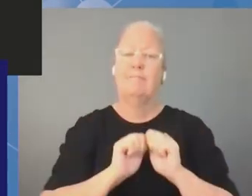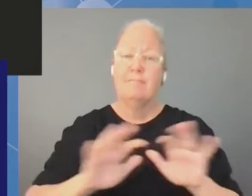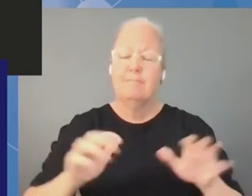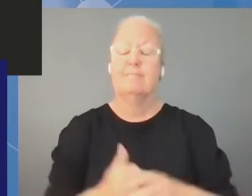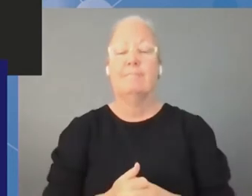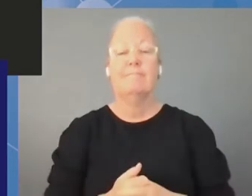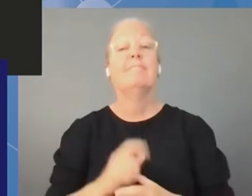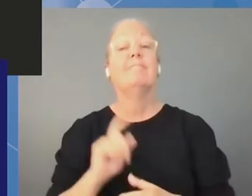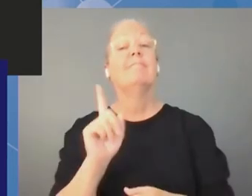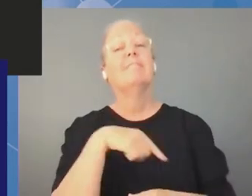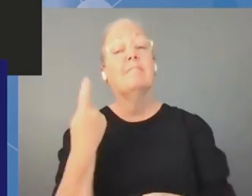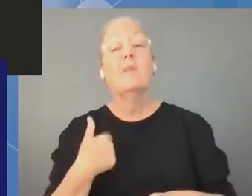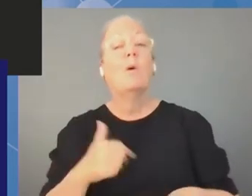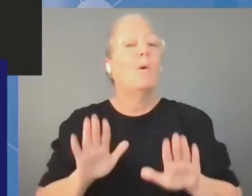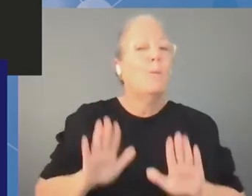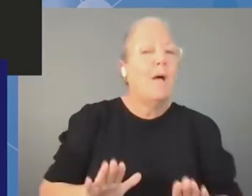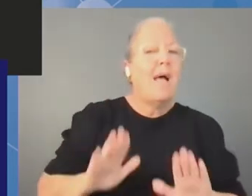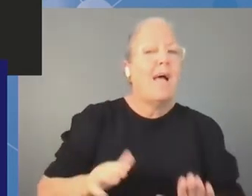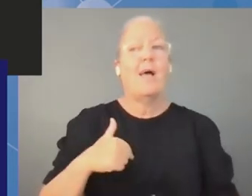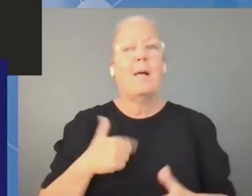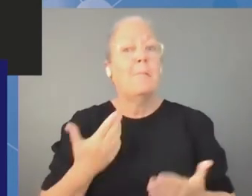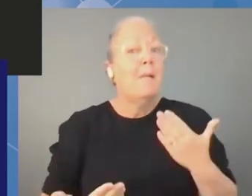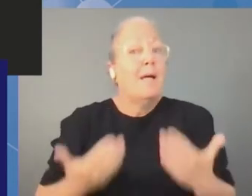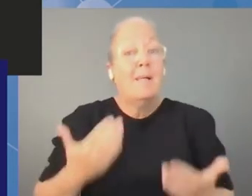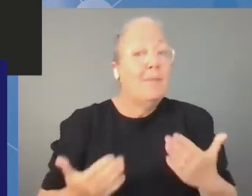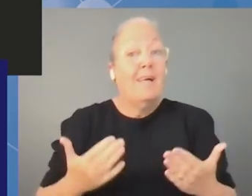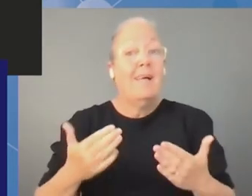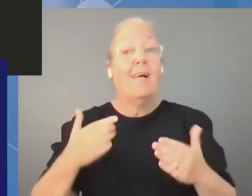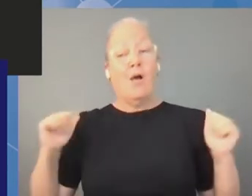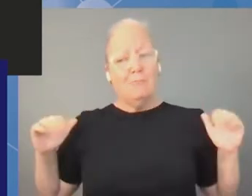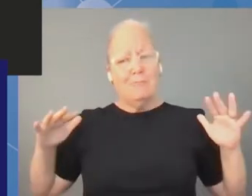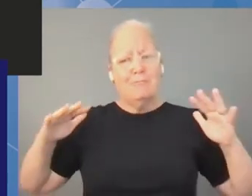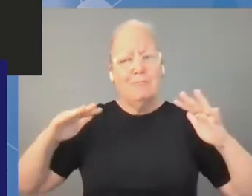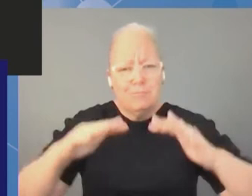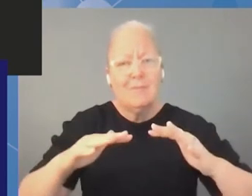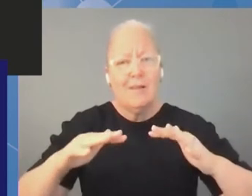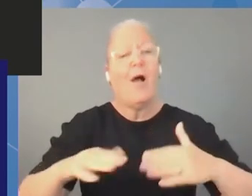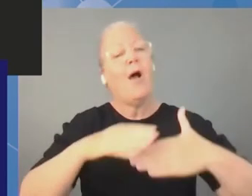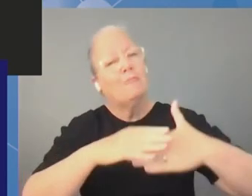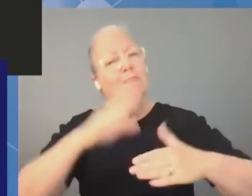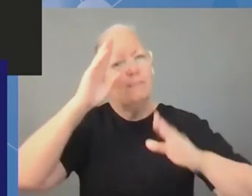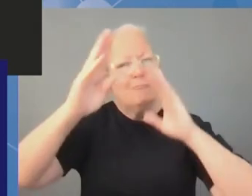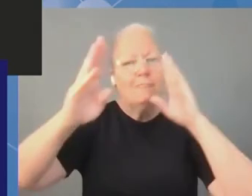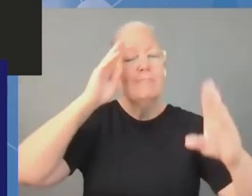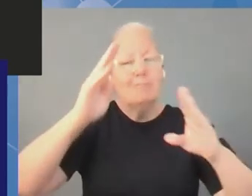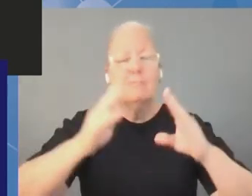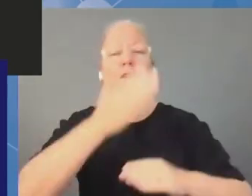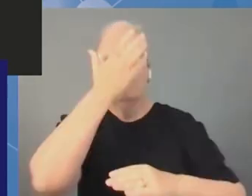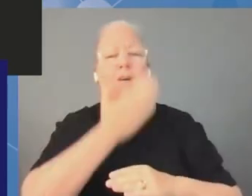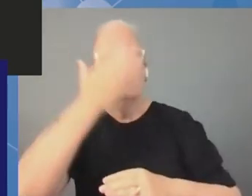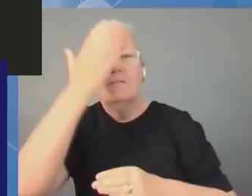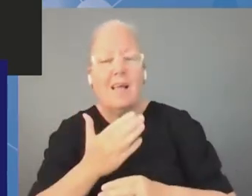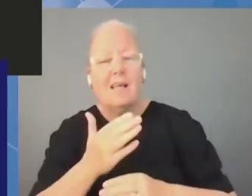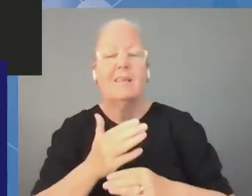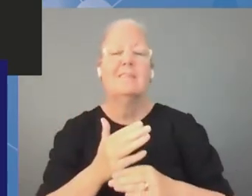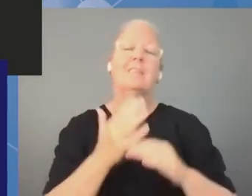在非常困难的情况下进行的。我非常高兴能够，也许在不久